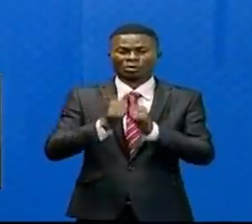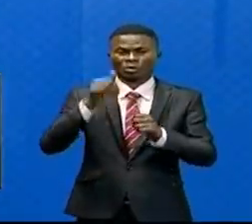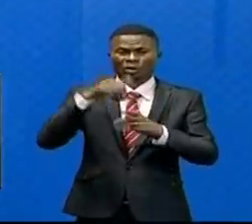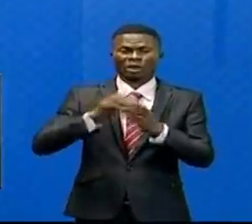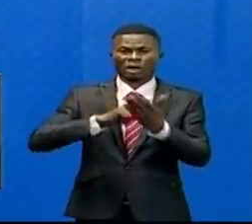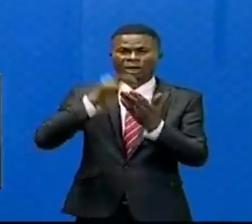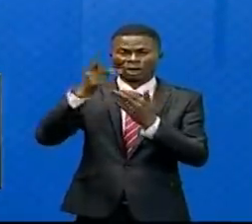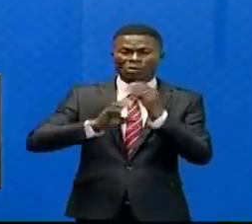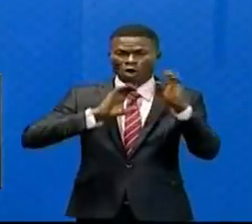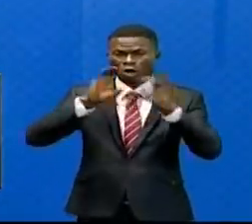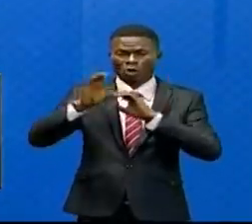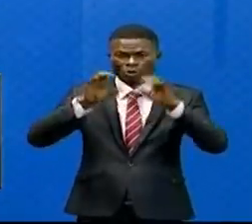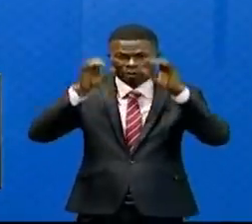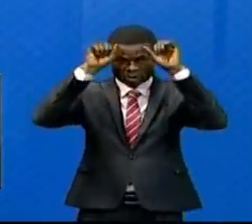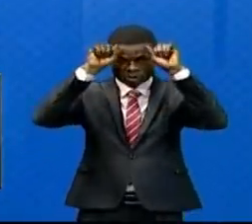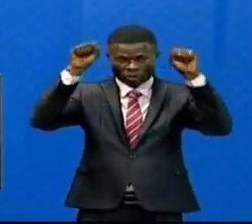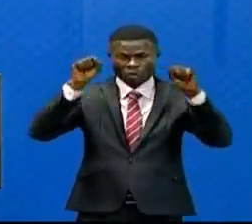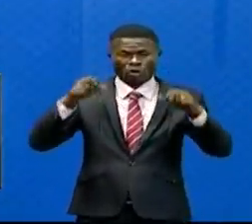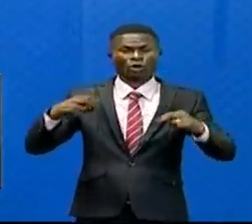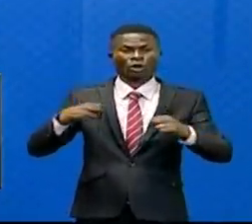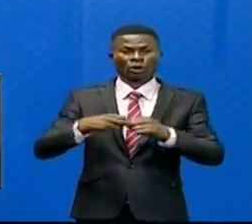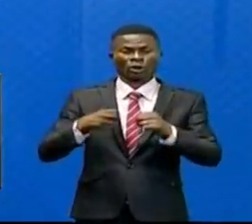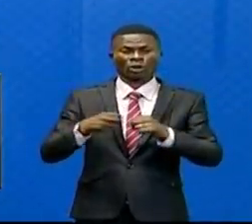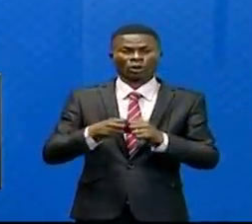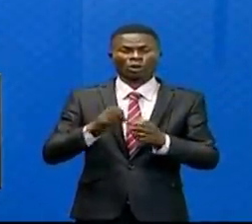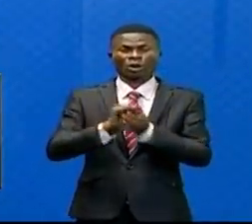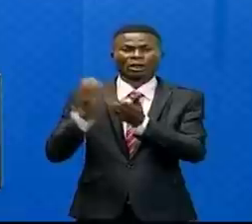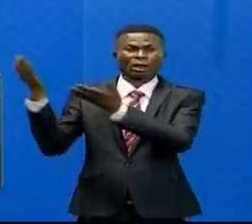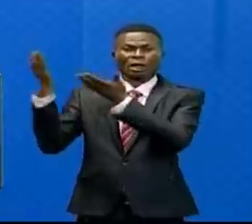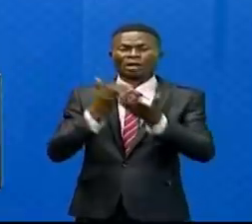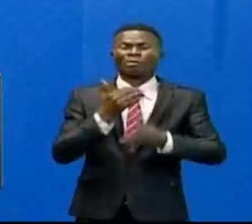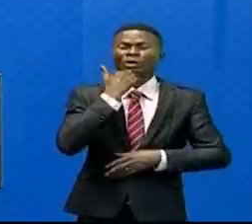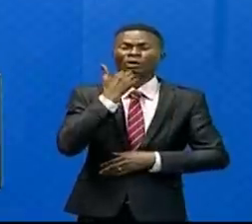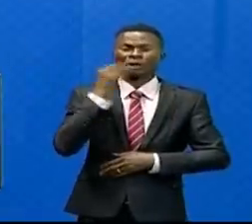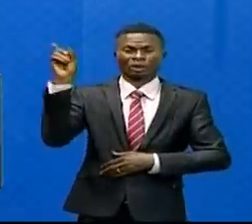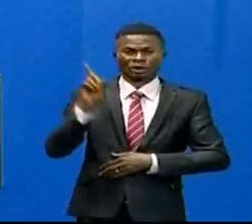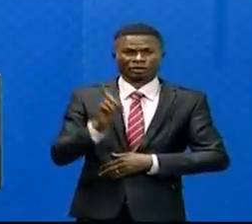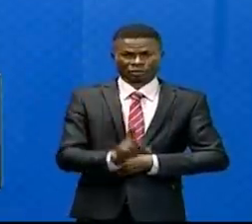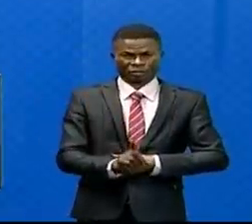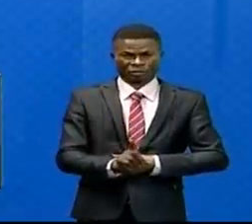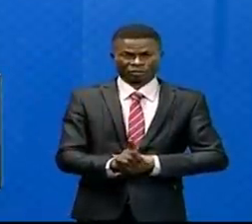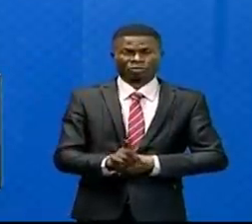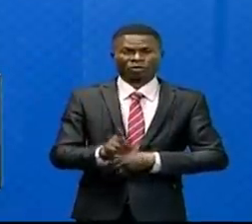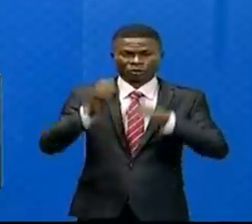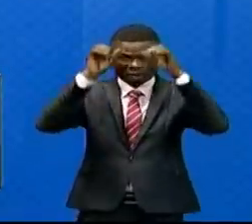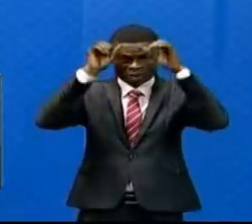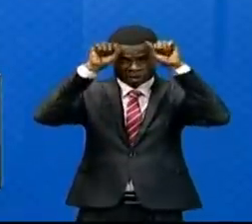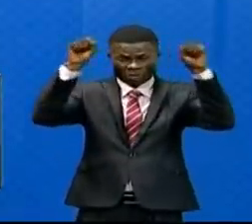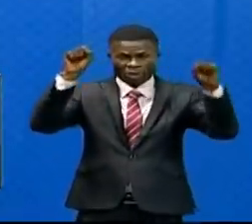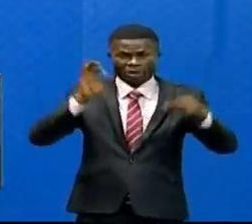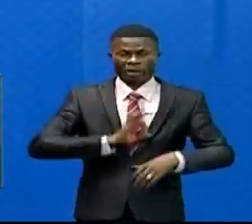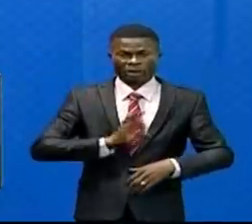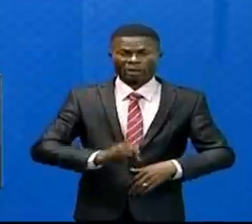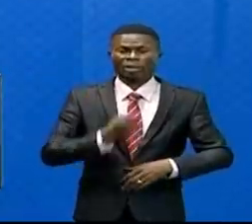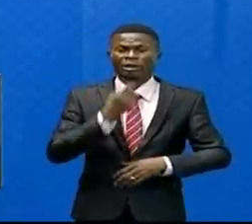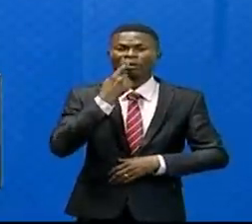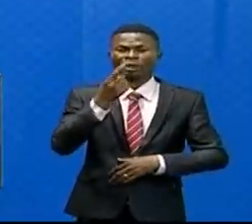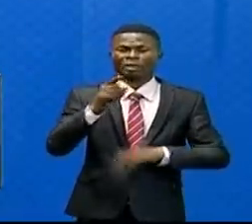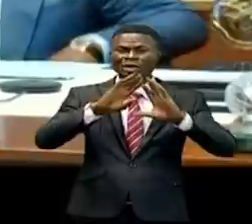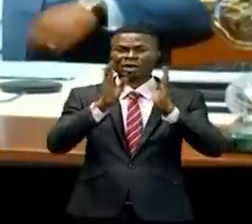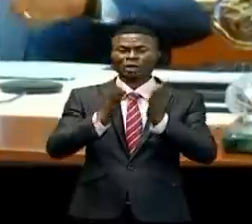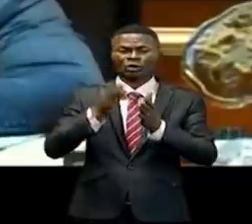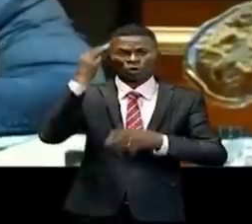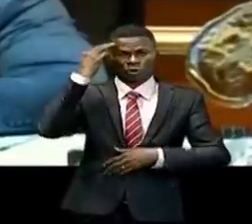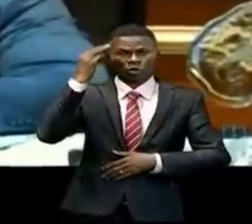la République. De l'efficacité des investissements environnementaux. Le président de la République a rappelé au Conseil